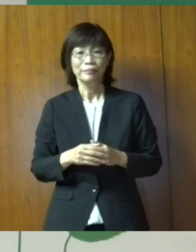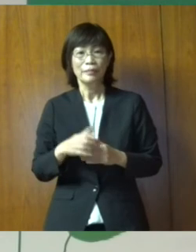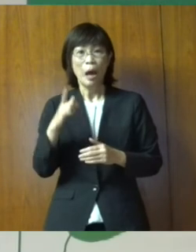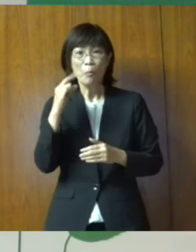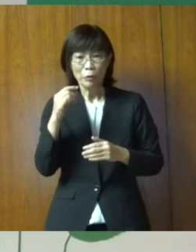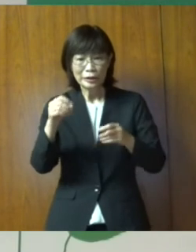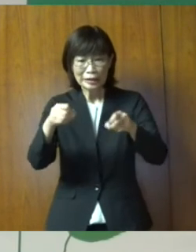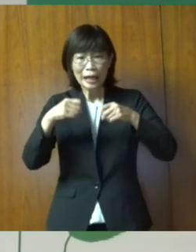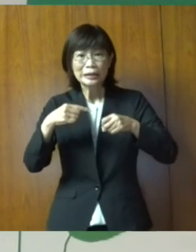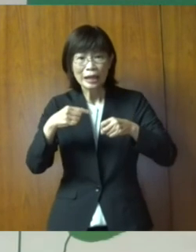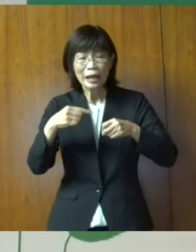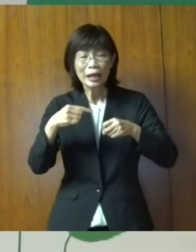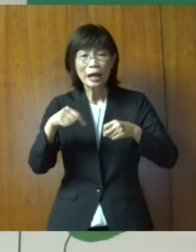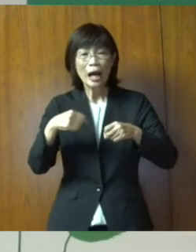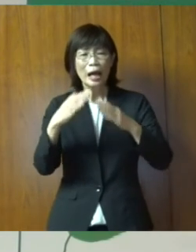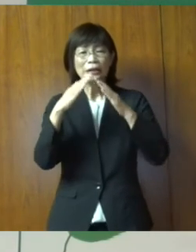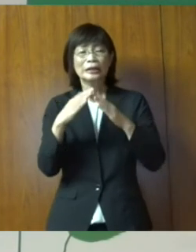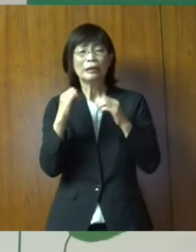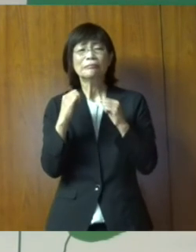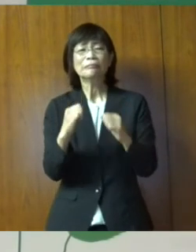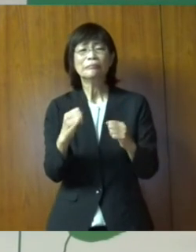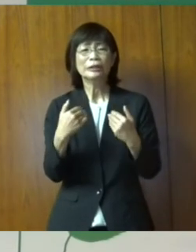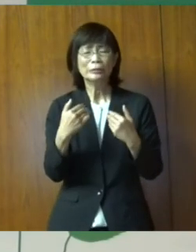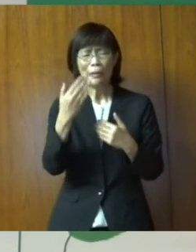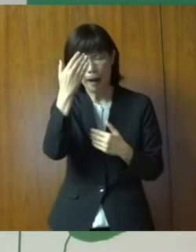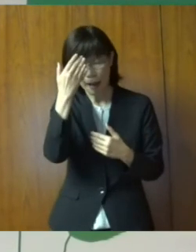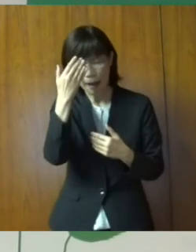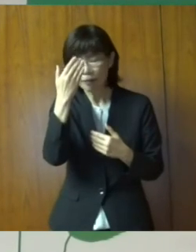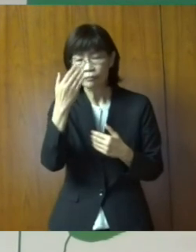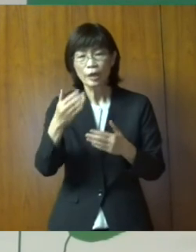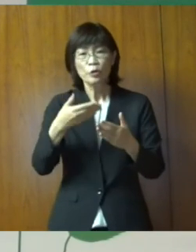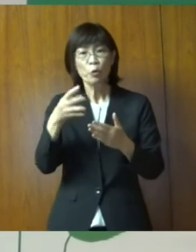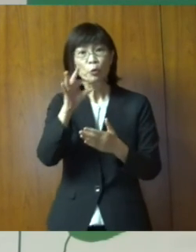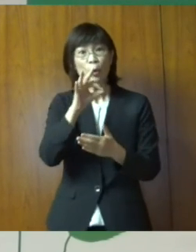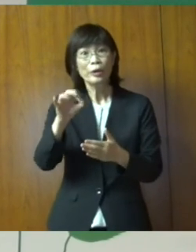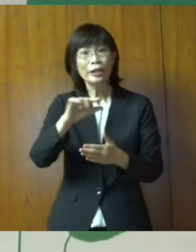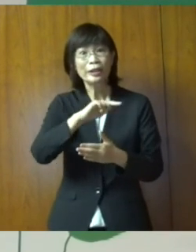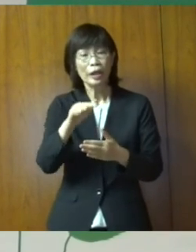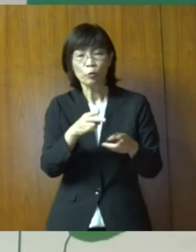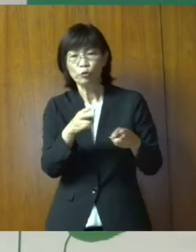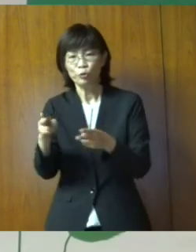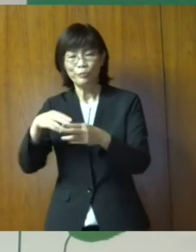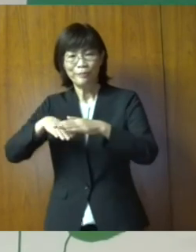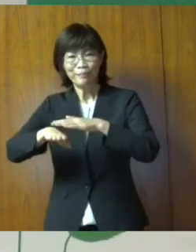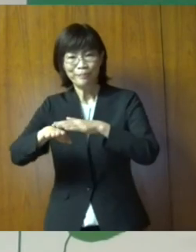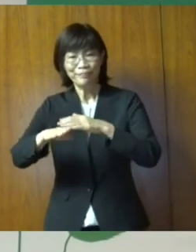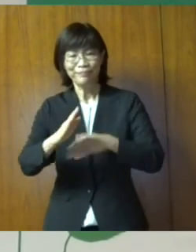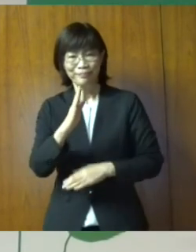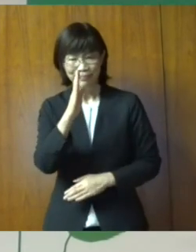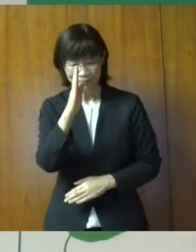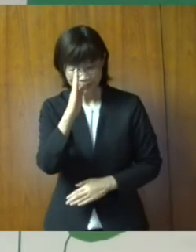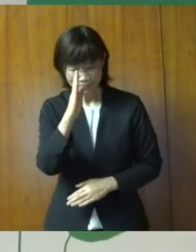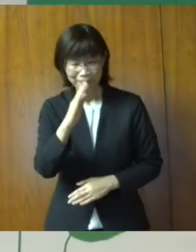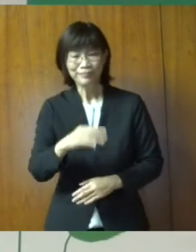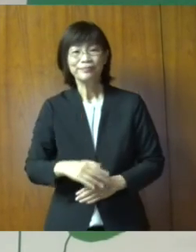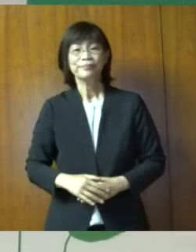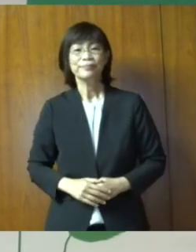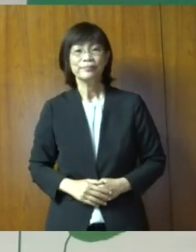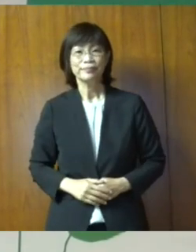またいざという時の自宅療養に備えて食料品等の備蓄をしておきましょう。